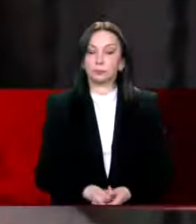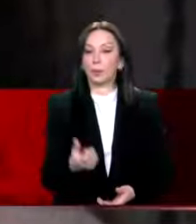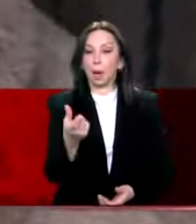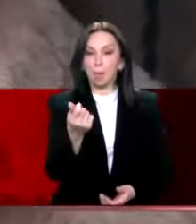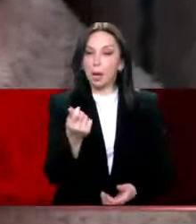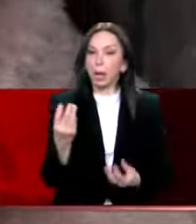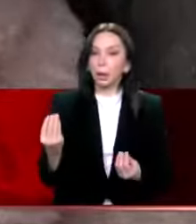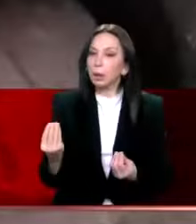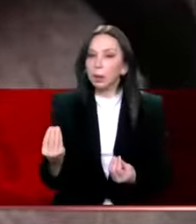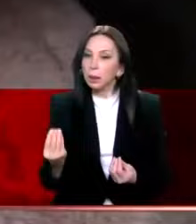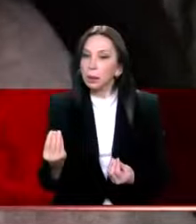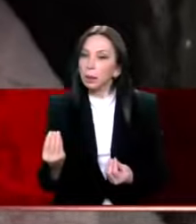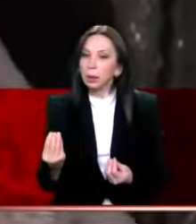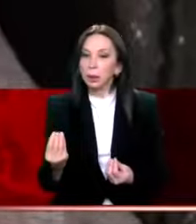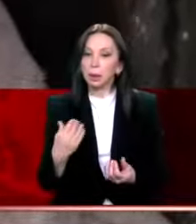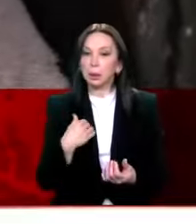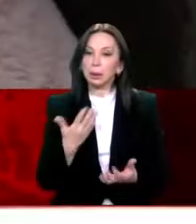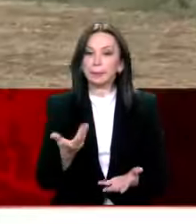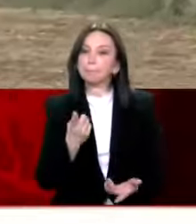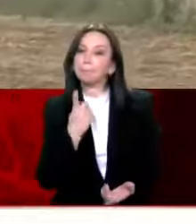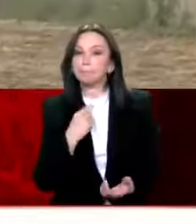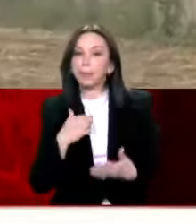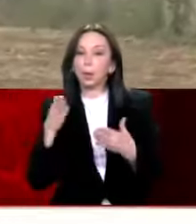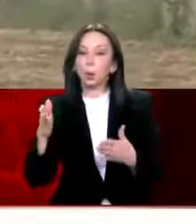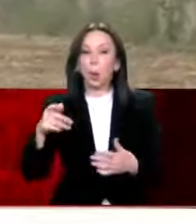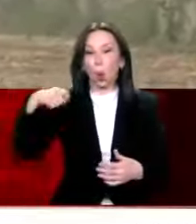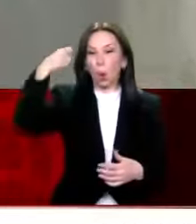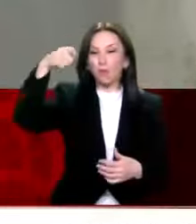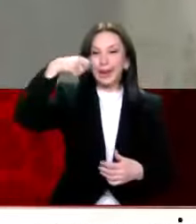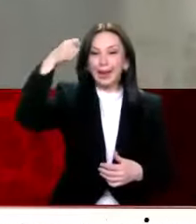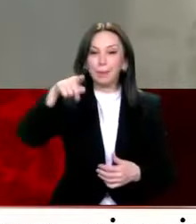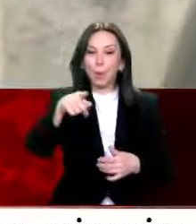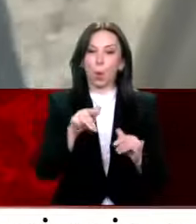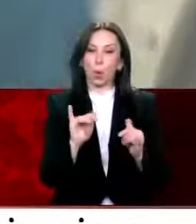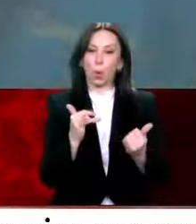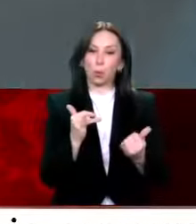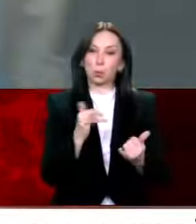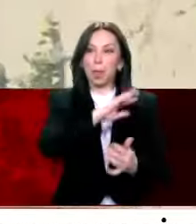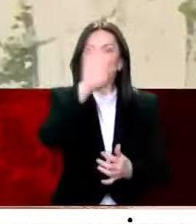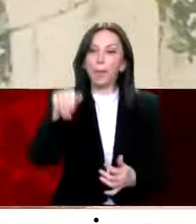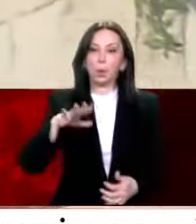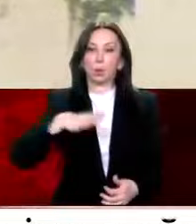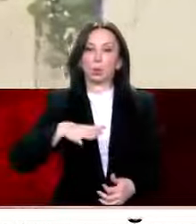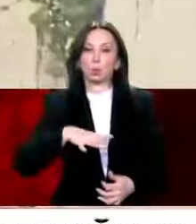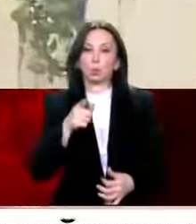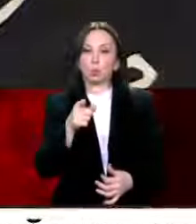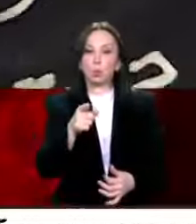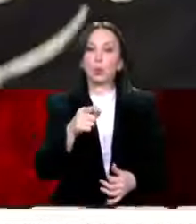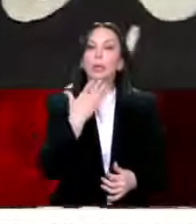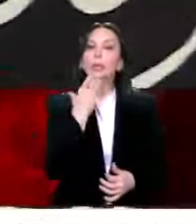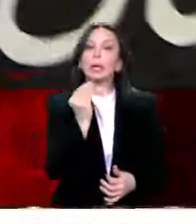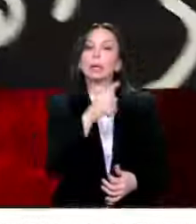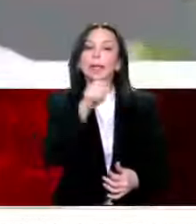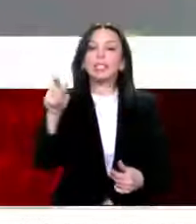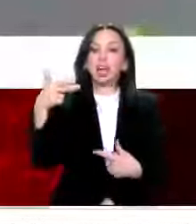Para iyi. Birçok şey cezbeden şey bu aslında bence. Oyunculuk son dönemin en gözde mesleği oldu. Gençler ajanslarda